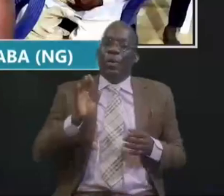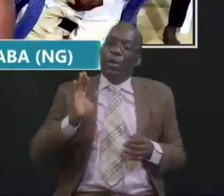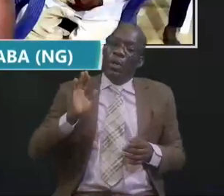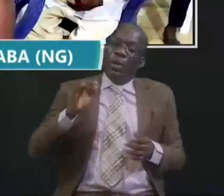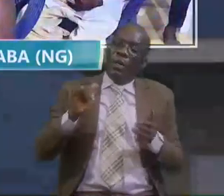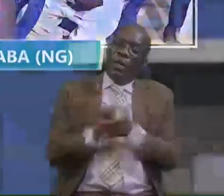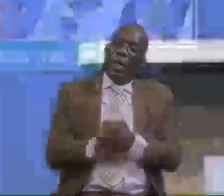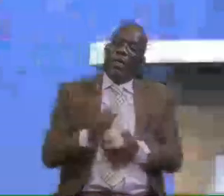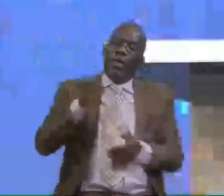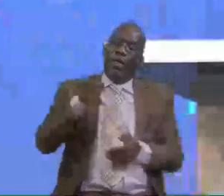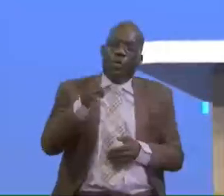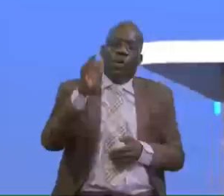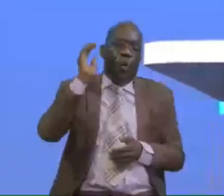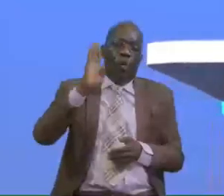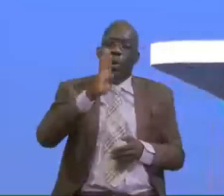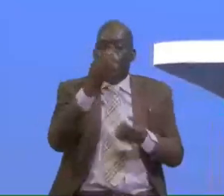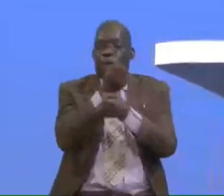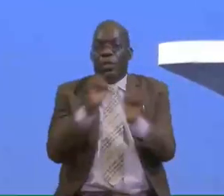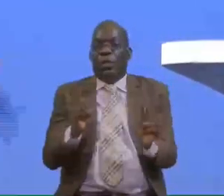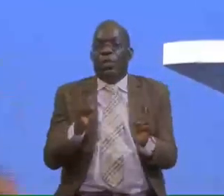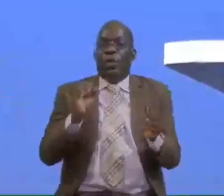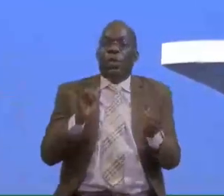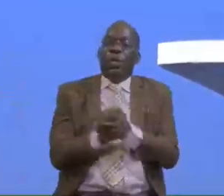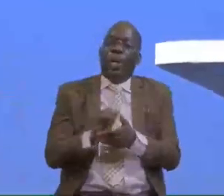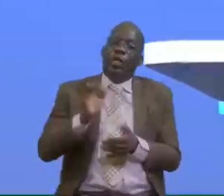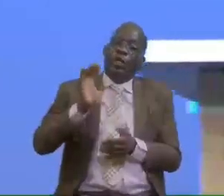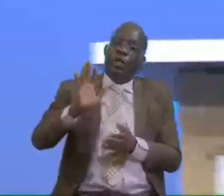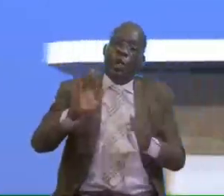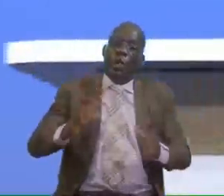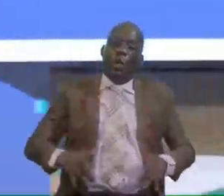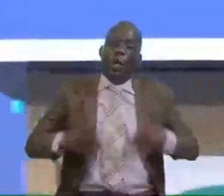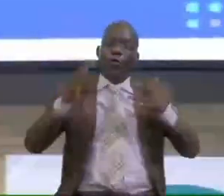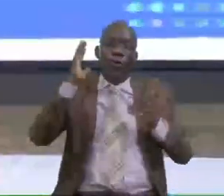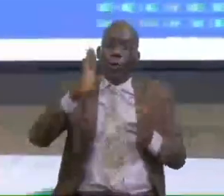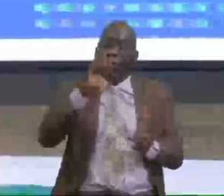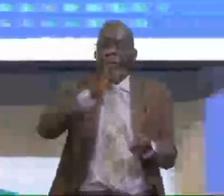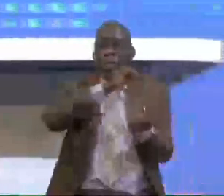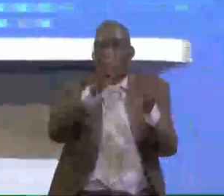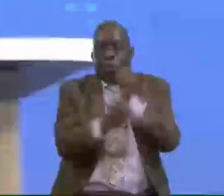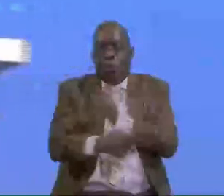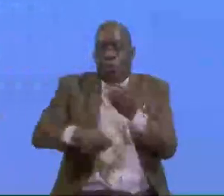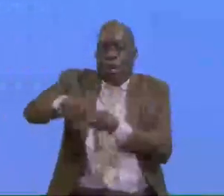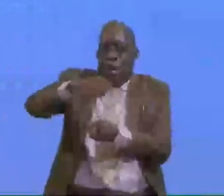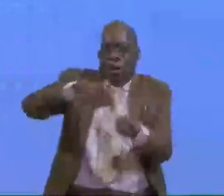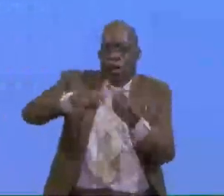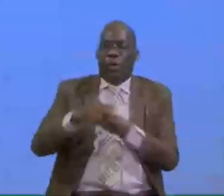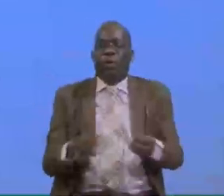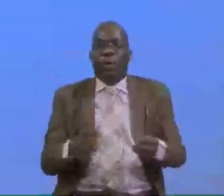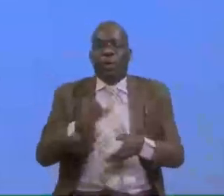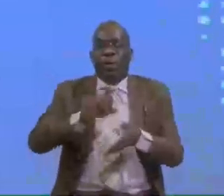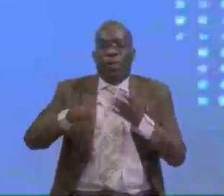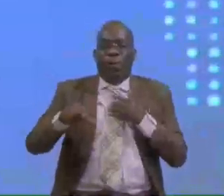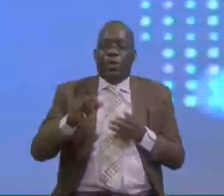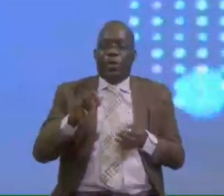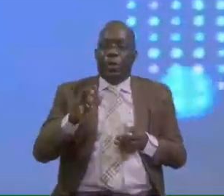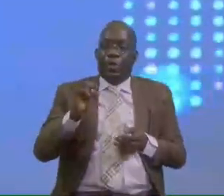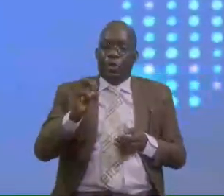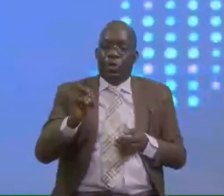que toi tu sois sauvé. Pour que ta vie soit transformée. Voyez le verset 12. Verset